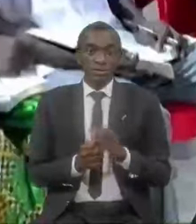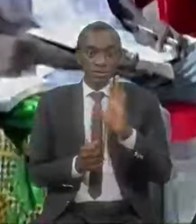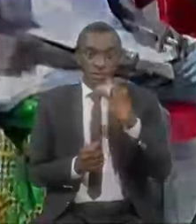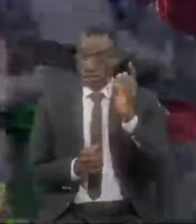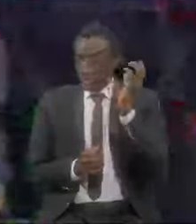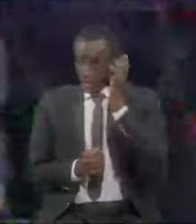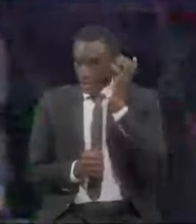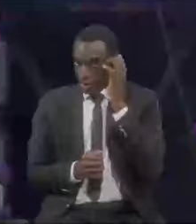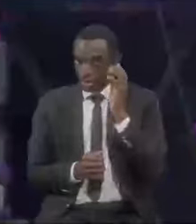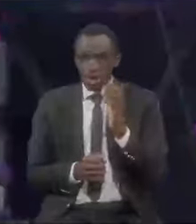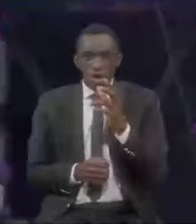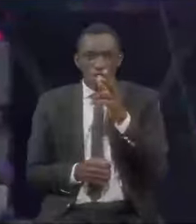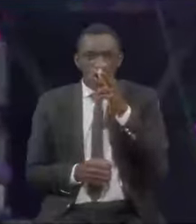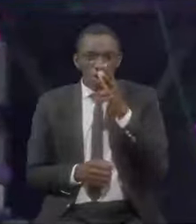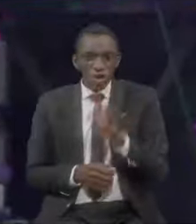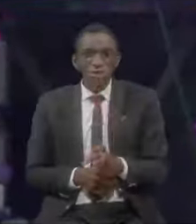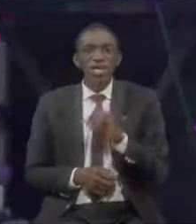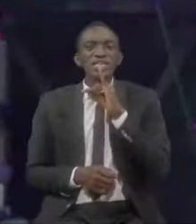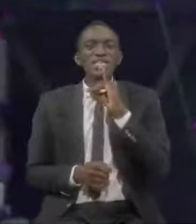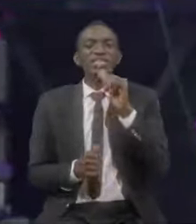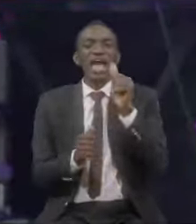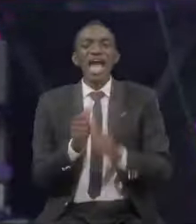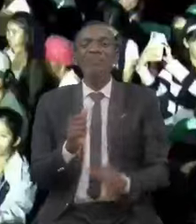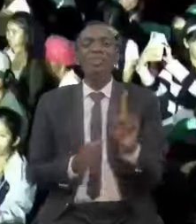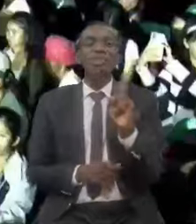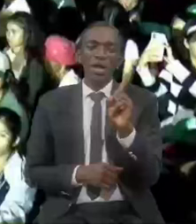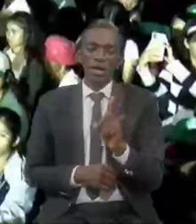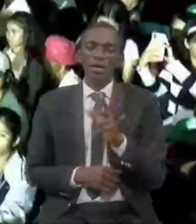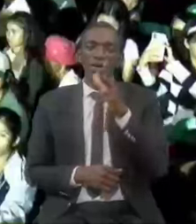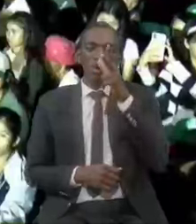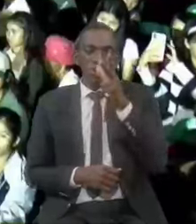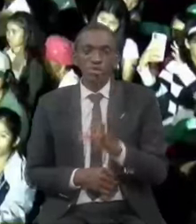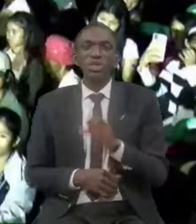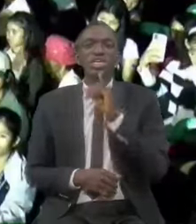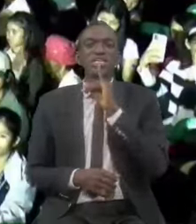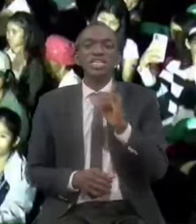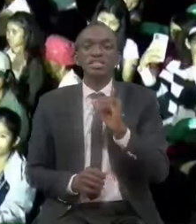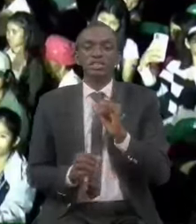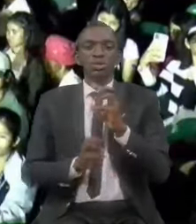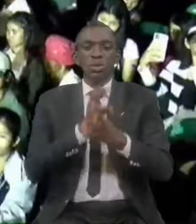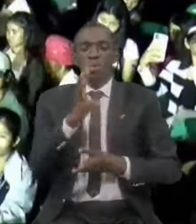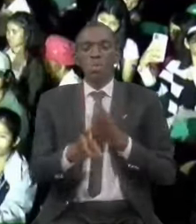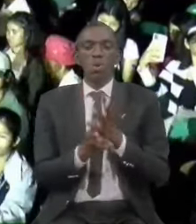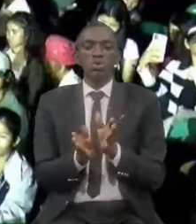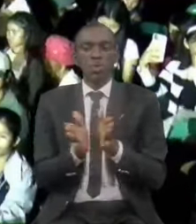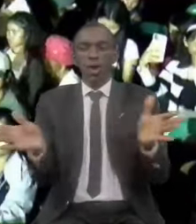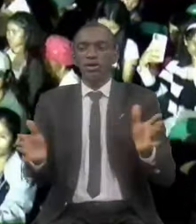La corruption est partout. La corruption est universelle.